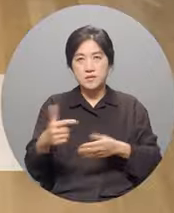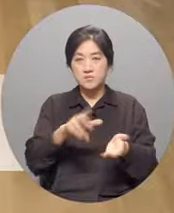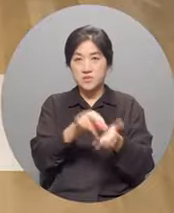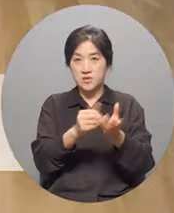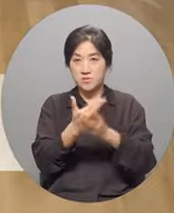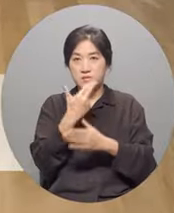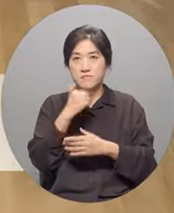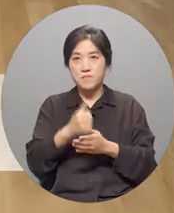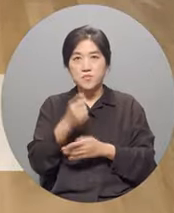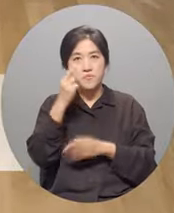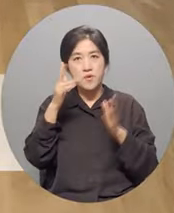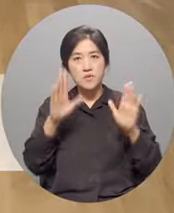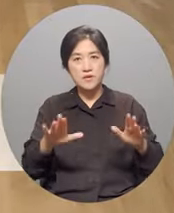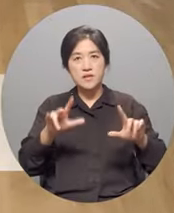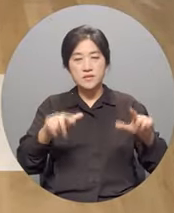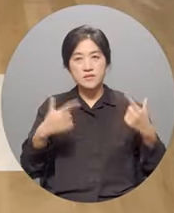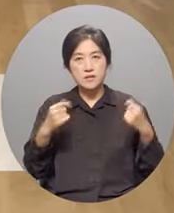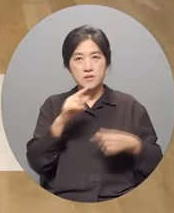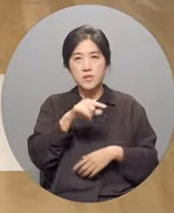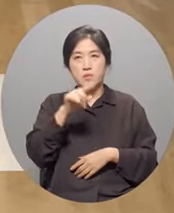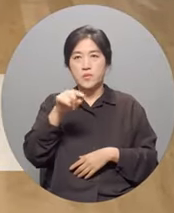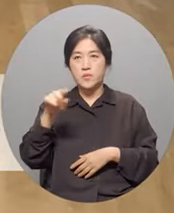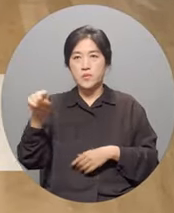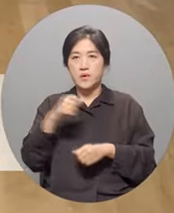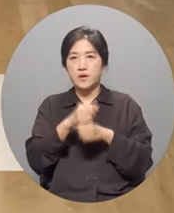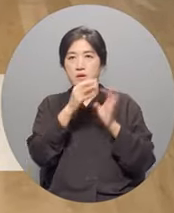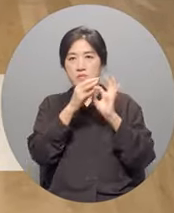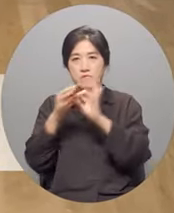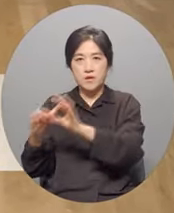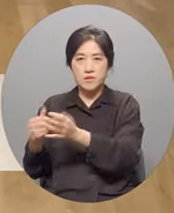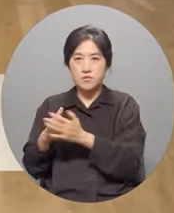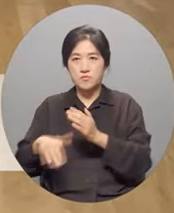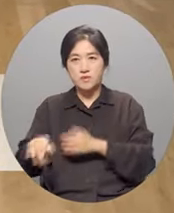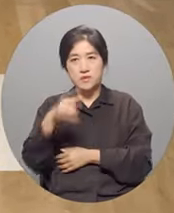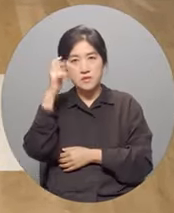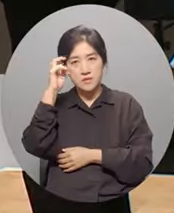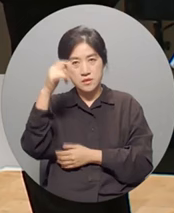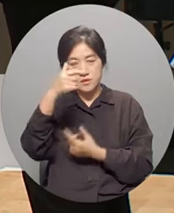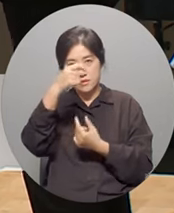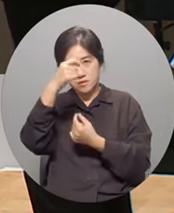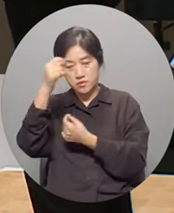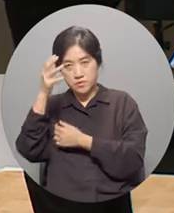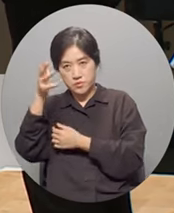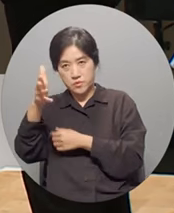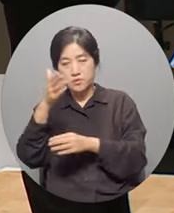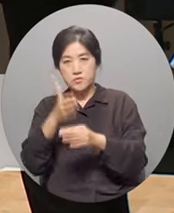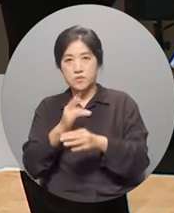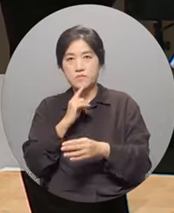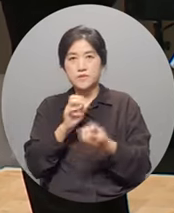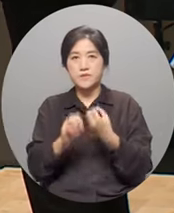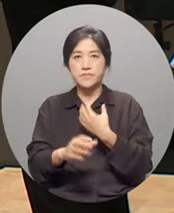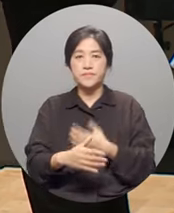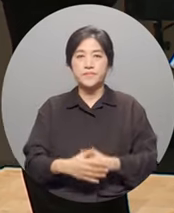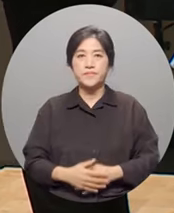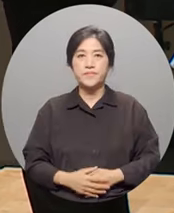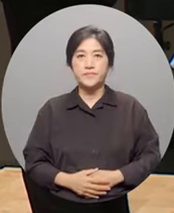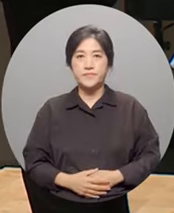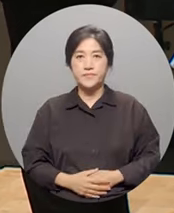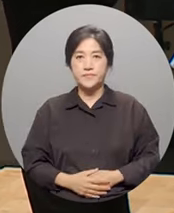없으면 앞으로 몇 달 동안 현 수준에서 왔다 갔다 할 것이라면서 우리가 생각한 경로대로 가고 있다고 답했습니다